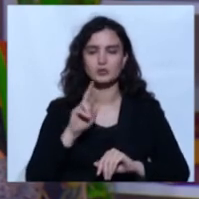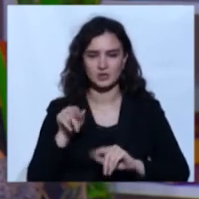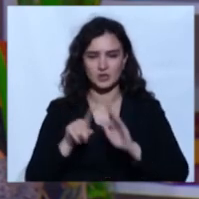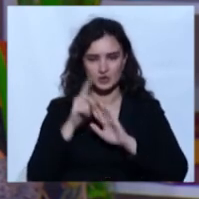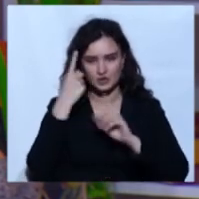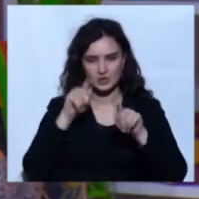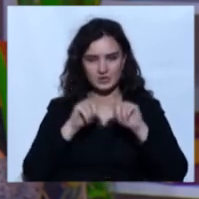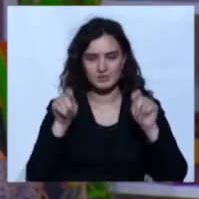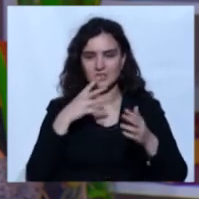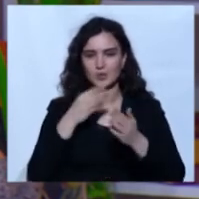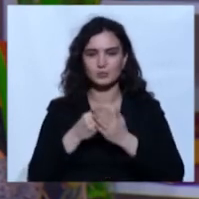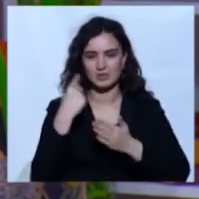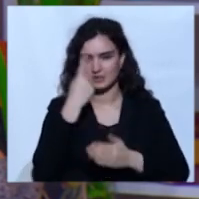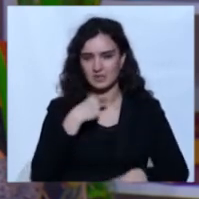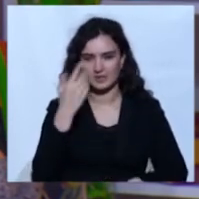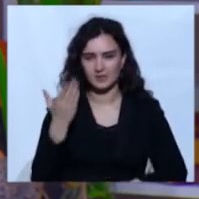შექმნა საკუთარი სახე.